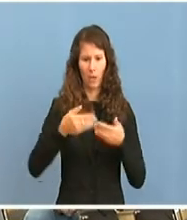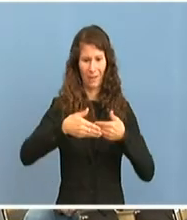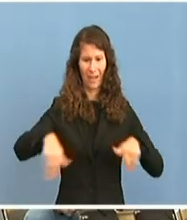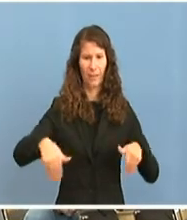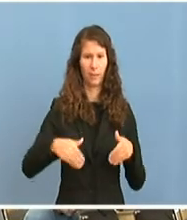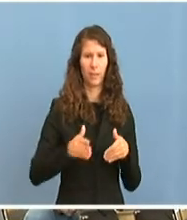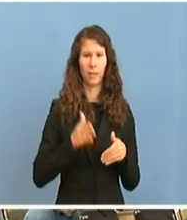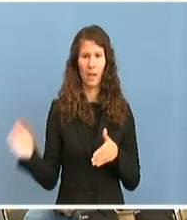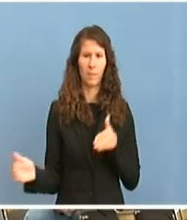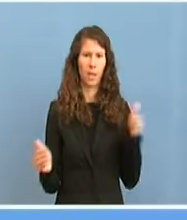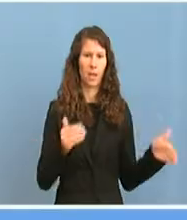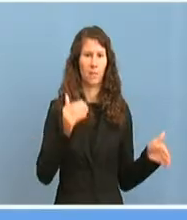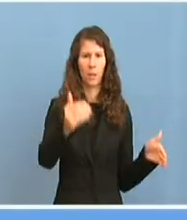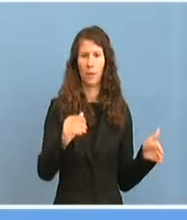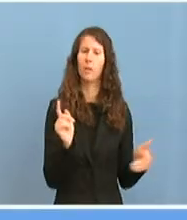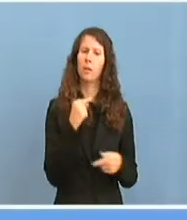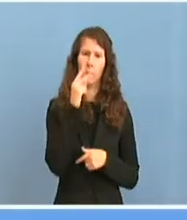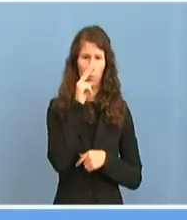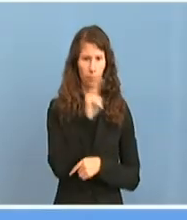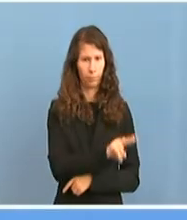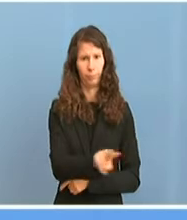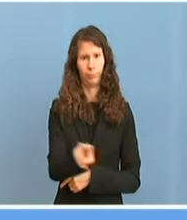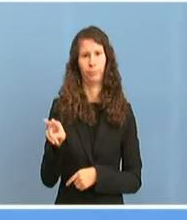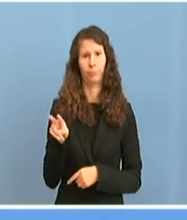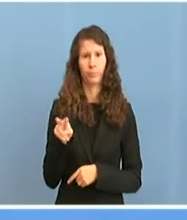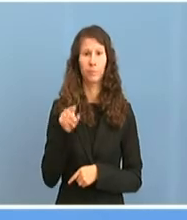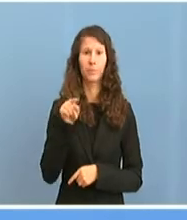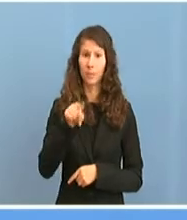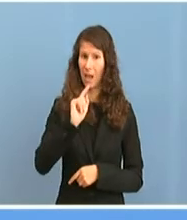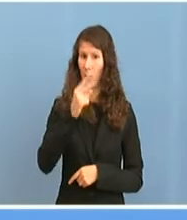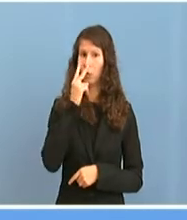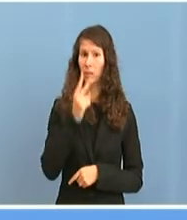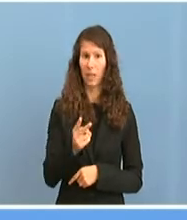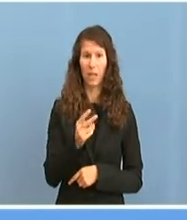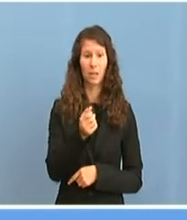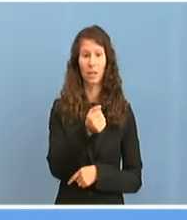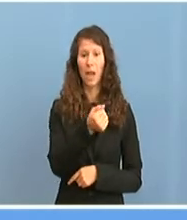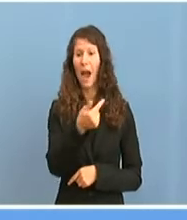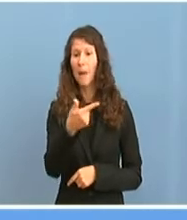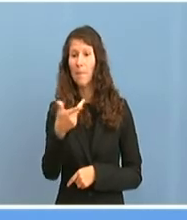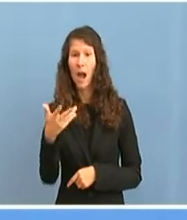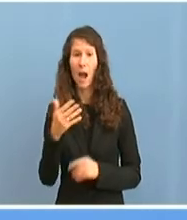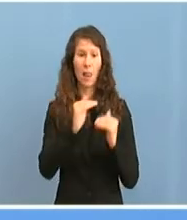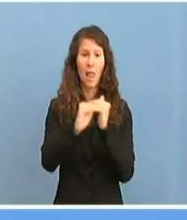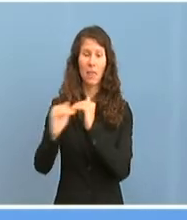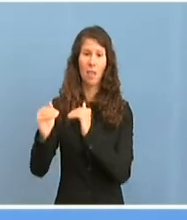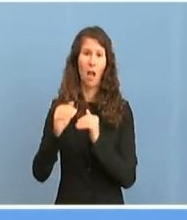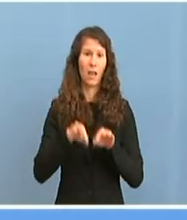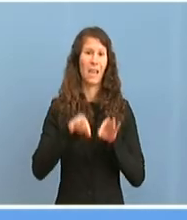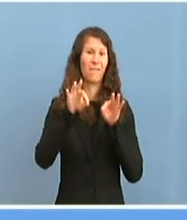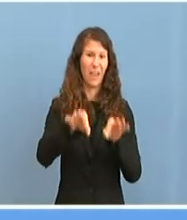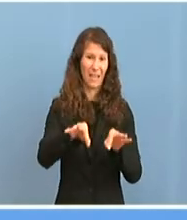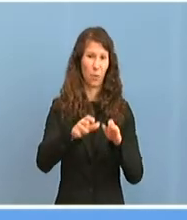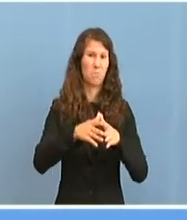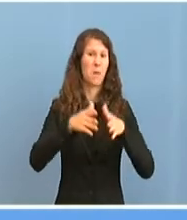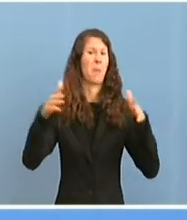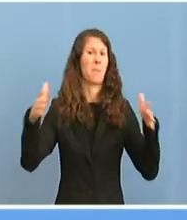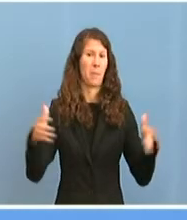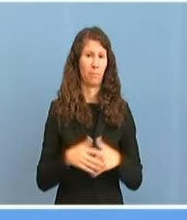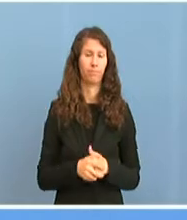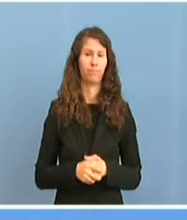wir sehen dort eben auch eine sehr starke Steigerung in einzelnen Ländern vom Infektionsgeschehen.